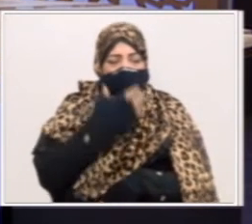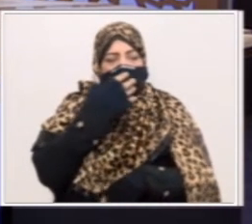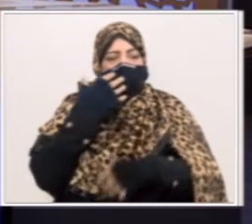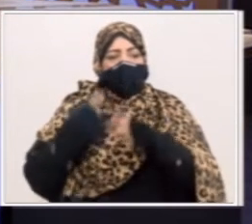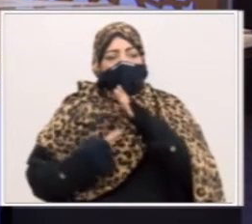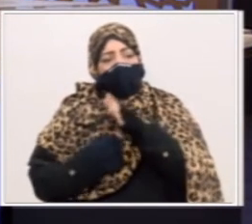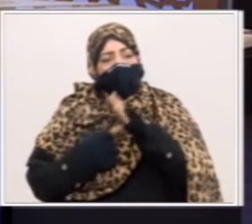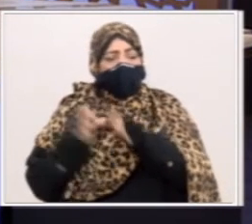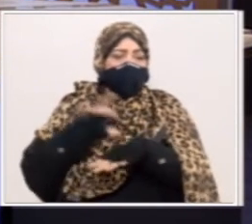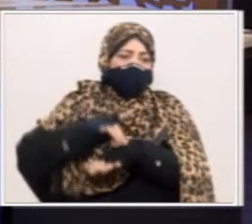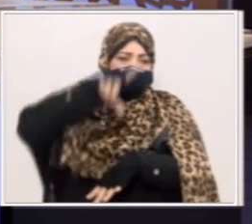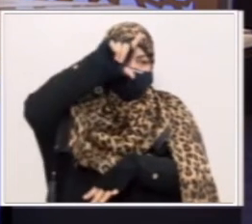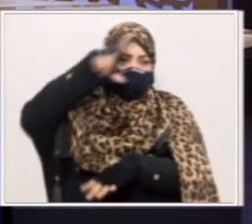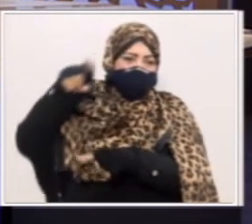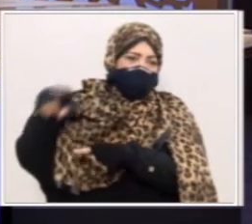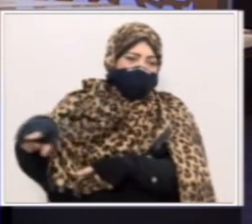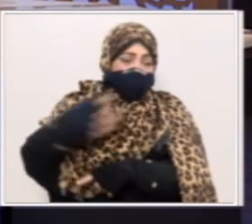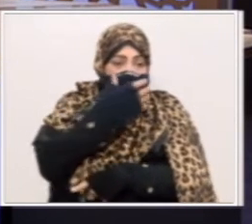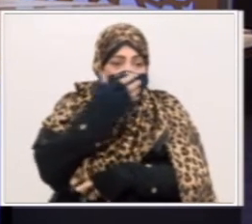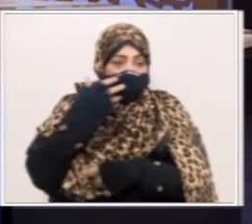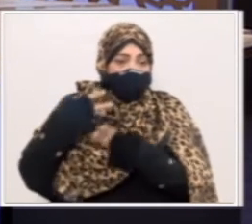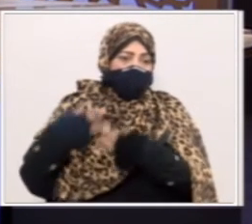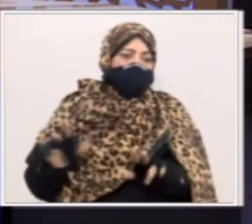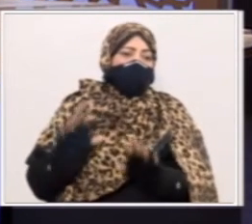خلاص أنت الآن خرجت القيمة ولا شيء عليك.